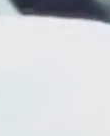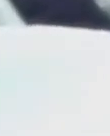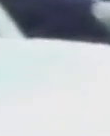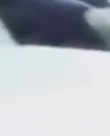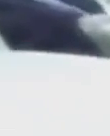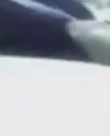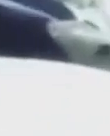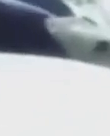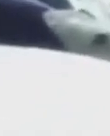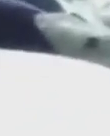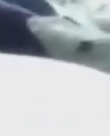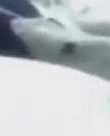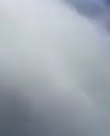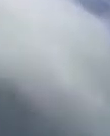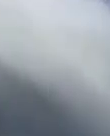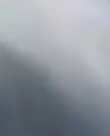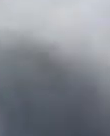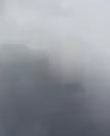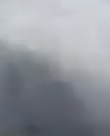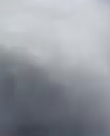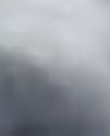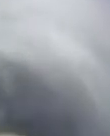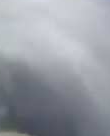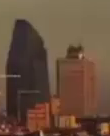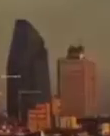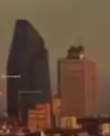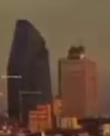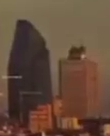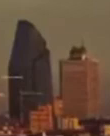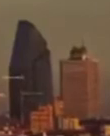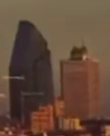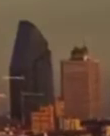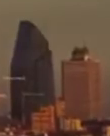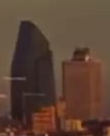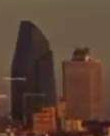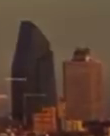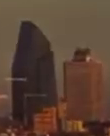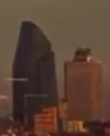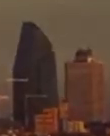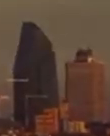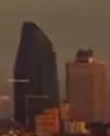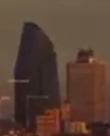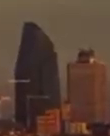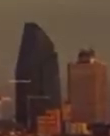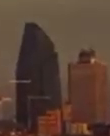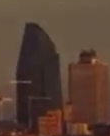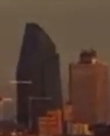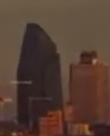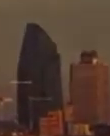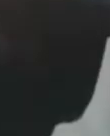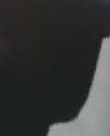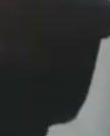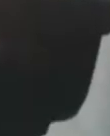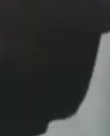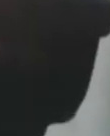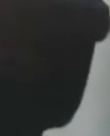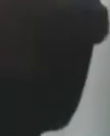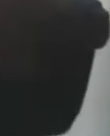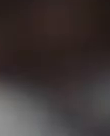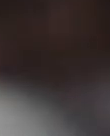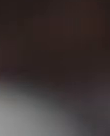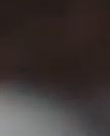ed a sentire il diritto alla salute ha subiti un patto istituzionale per rendere esigibili ovunque i livelli